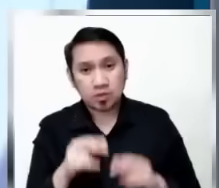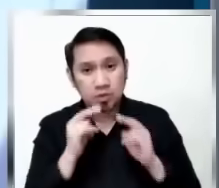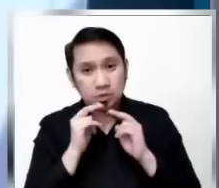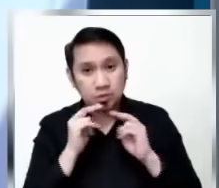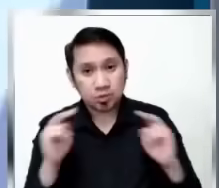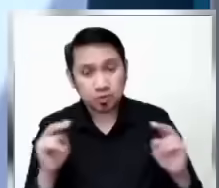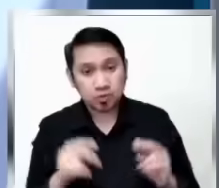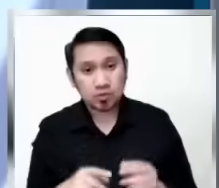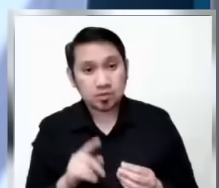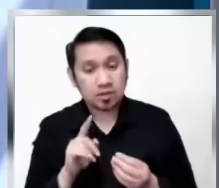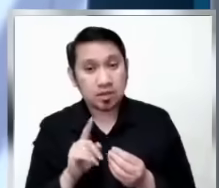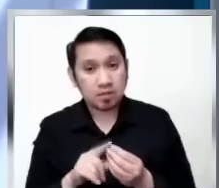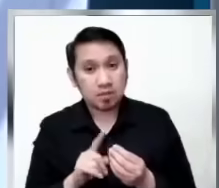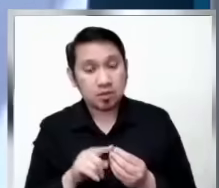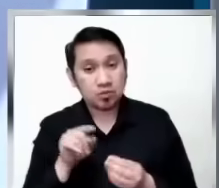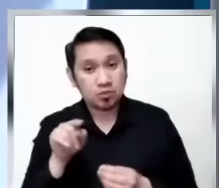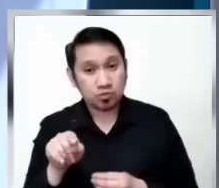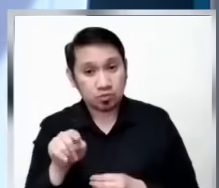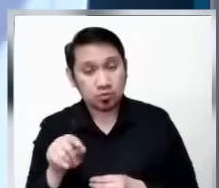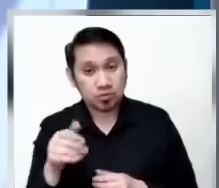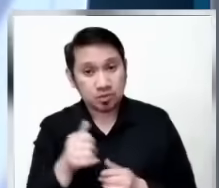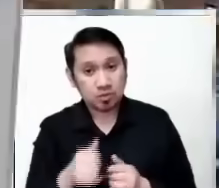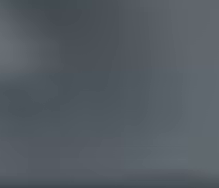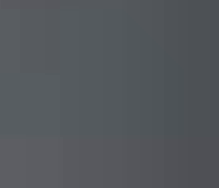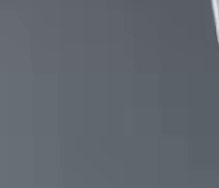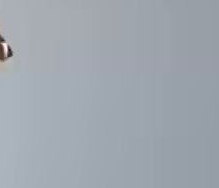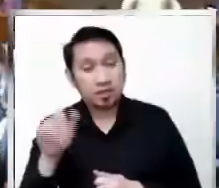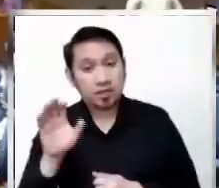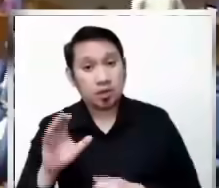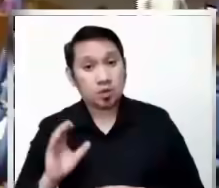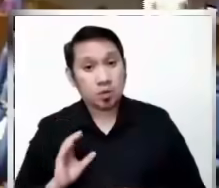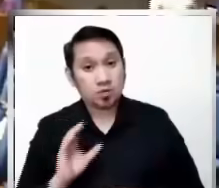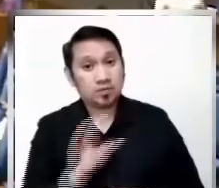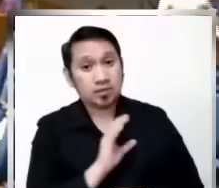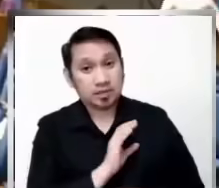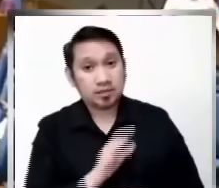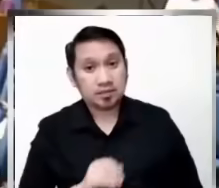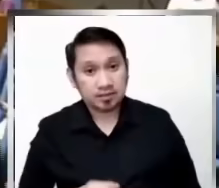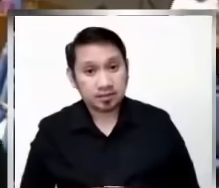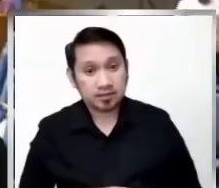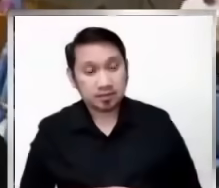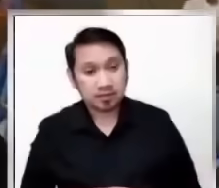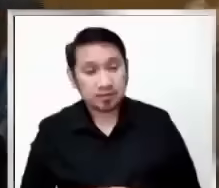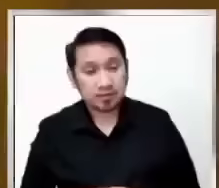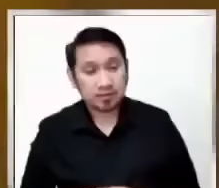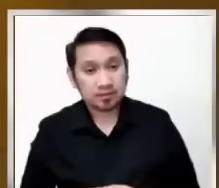laban sa House Speaker. Nakatutok si Tina Pangilibanteres.